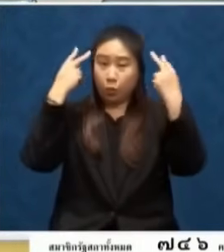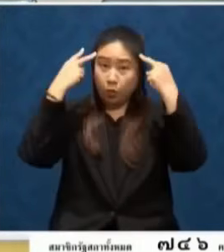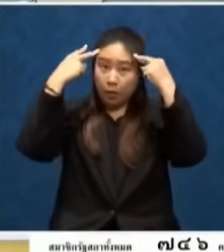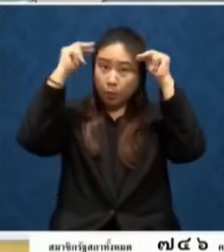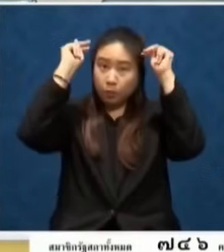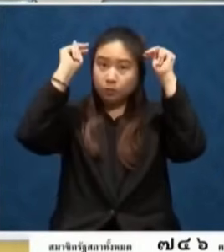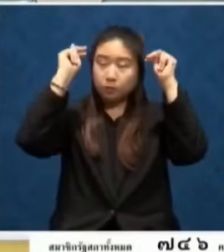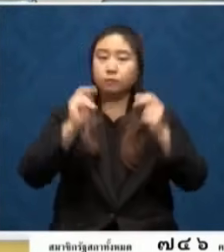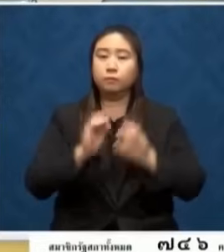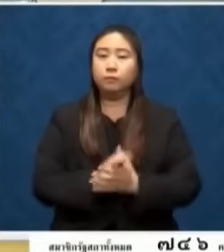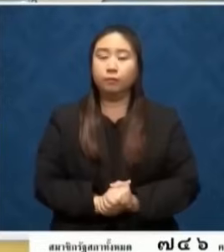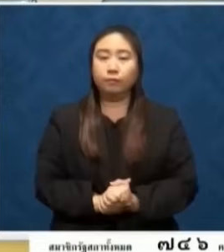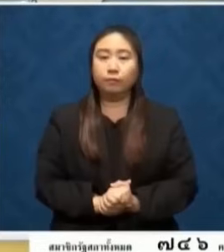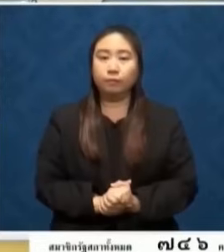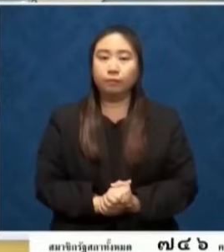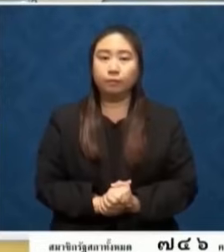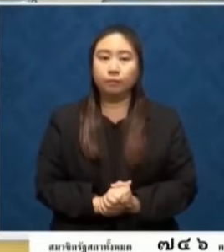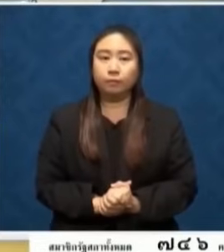มนตรีนั้น